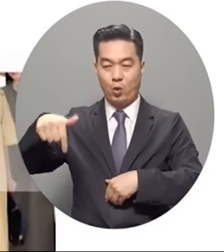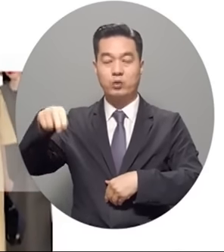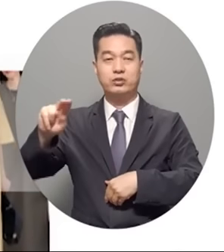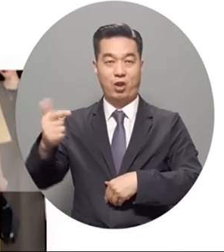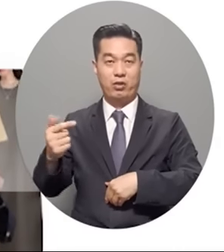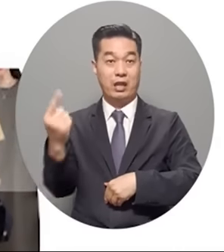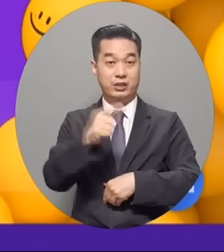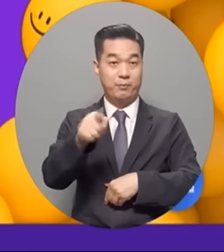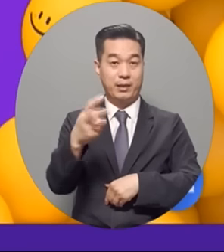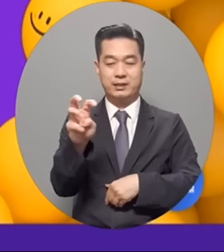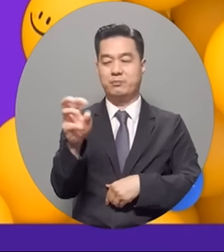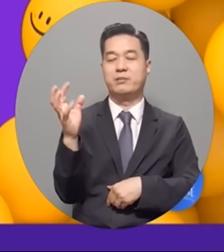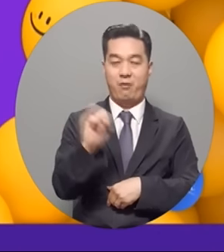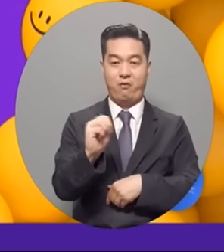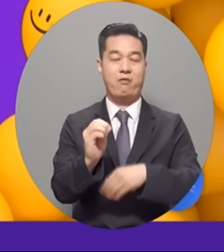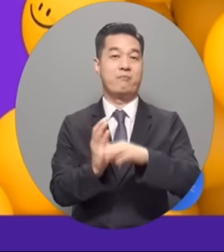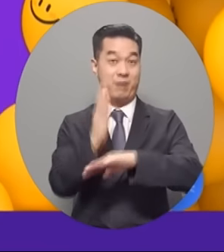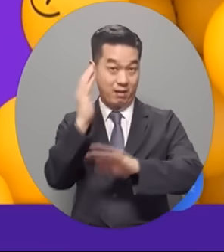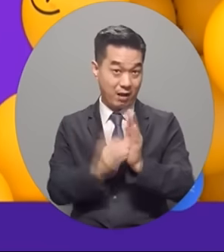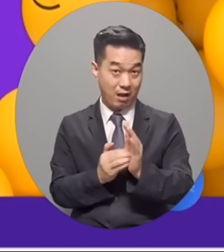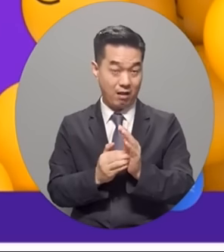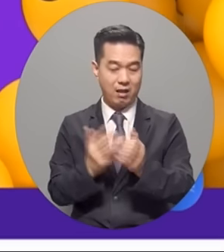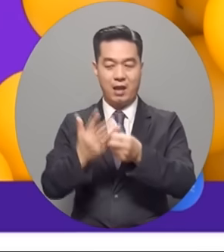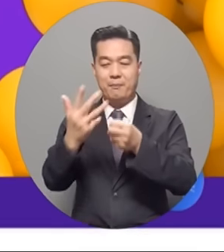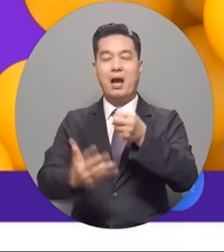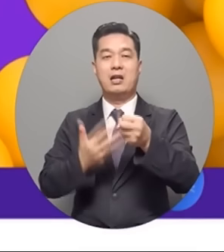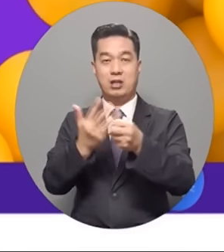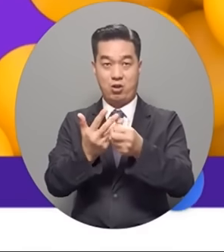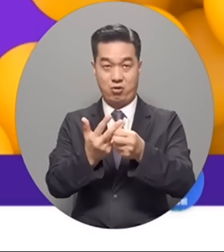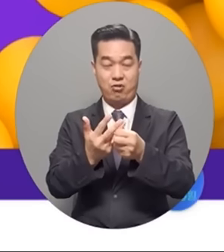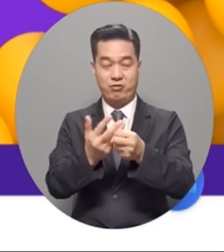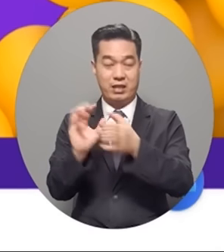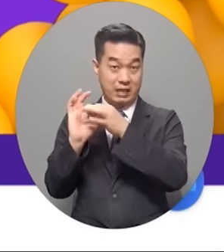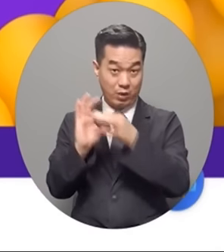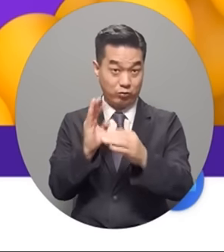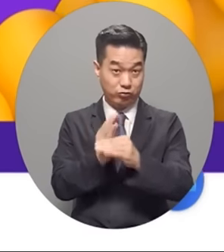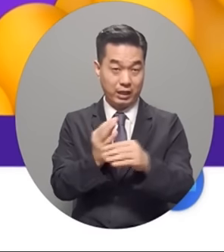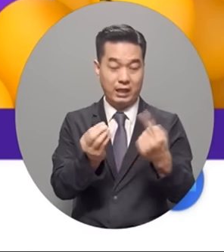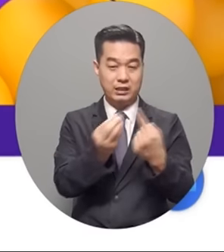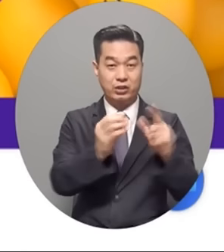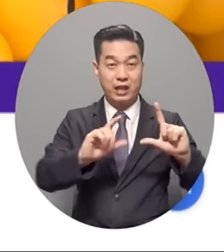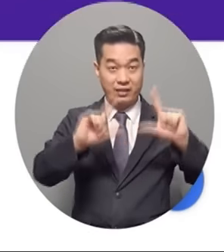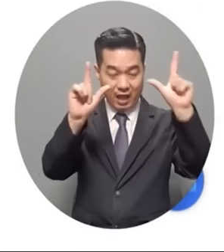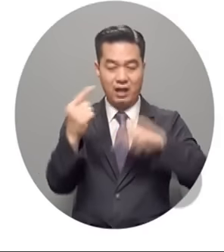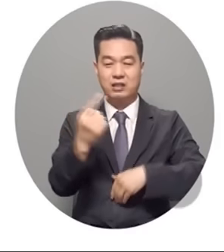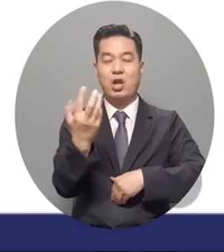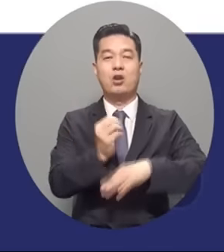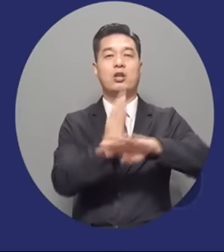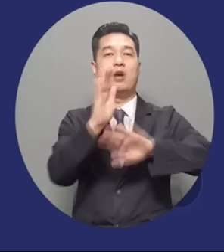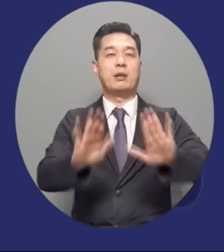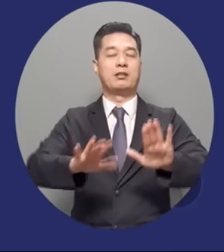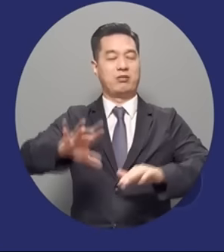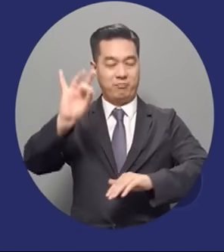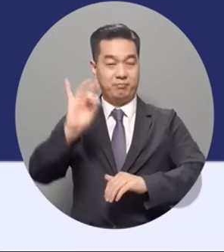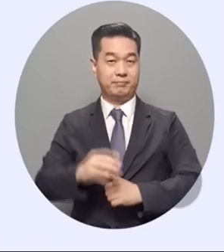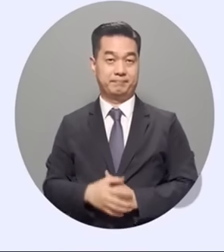1,130억 원에 달했습니다. 8년째 해오던 행사인데 첫날 거래액이 1,000억 원을 넘은 건 이번이